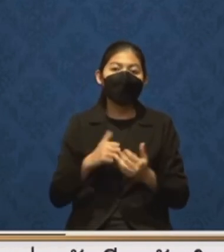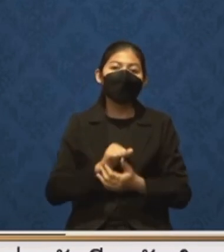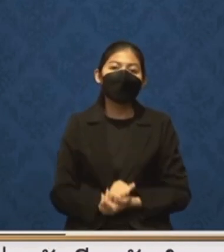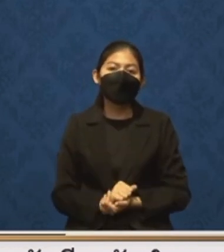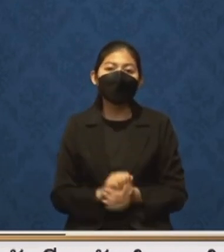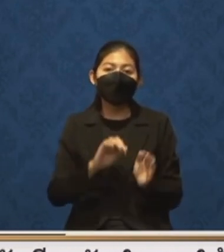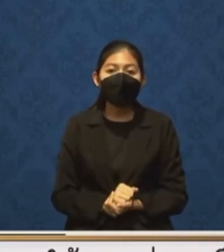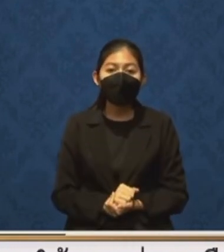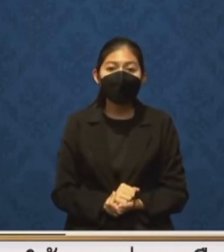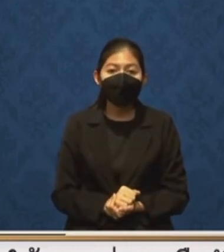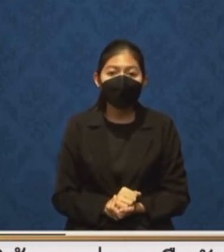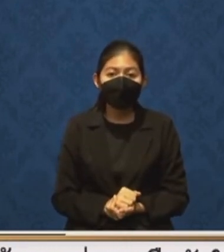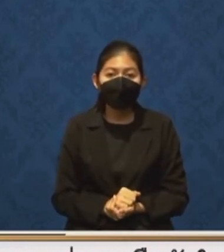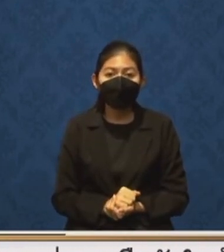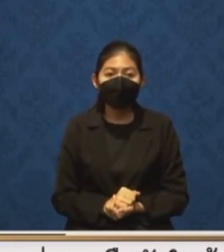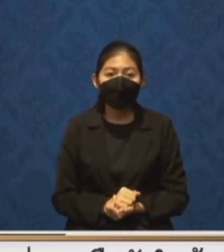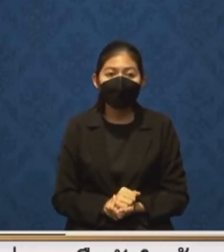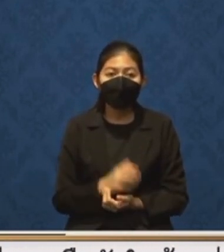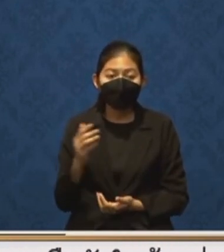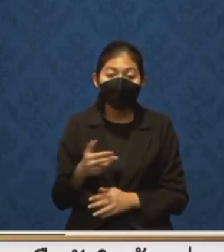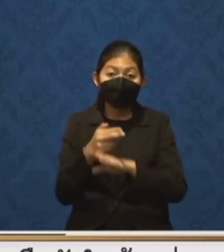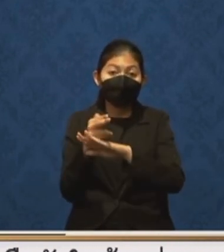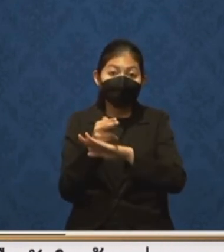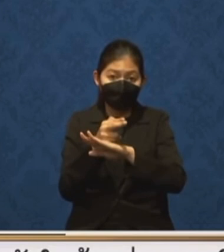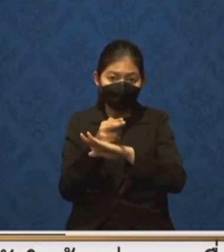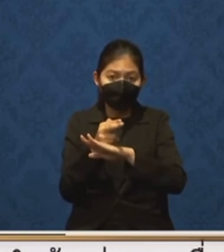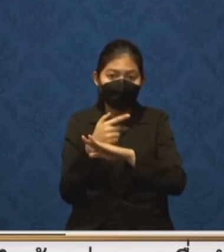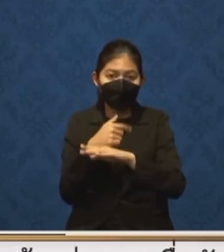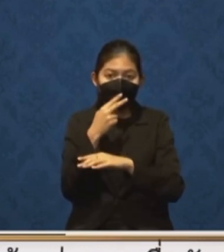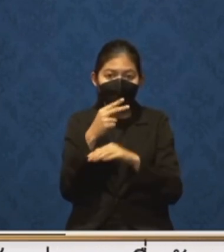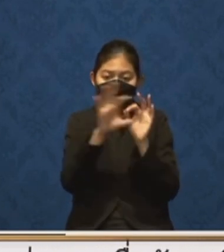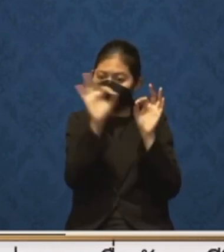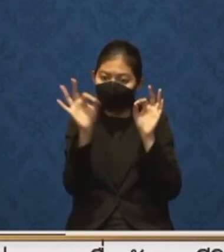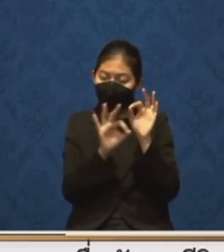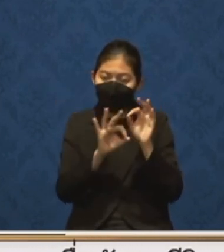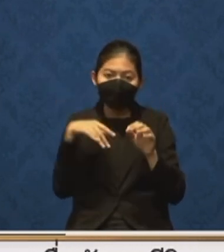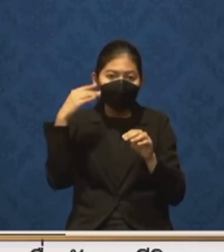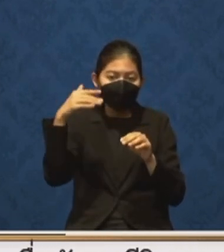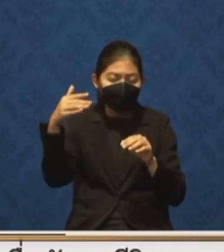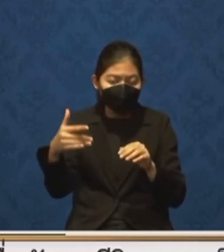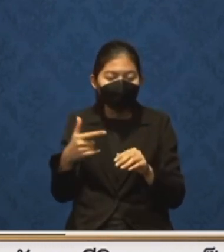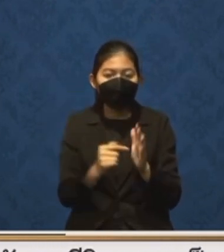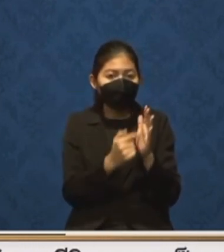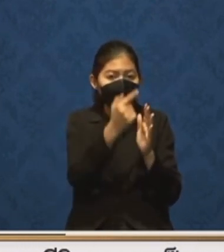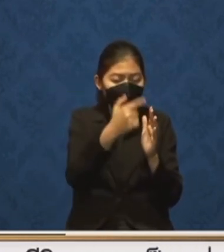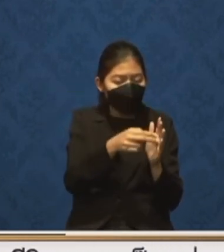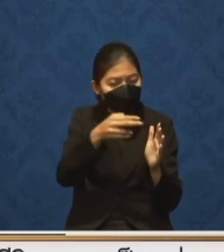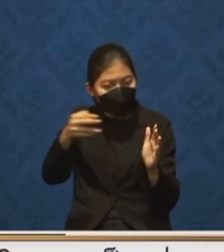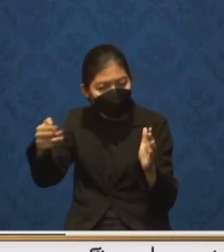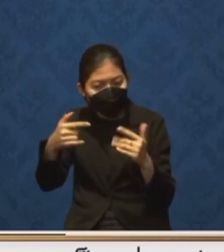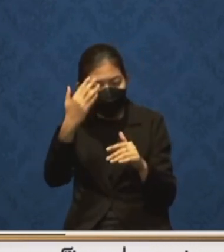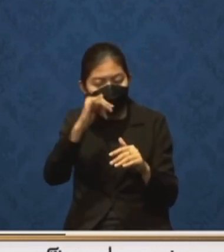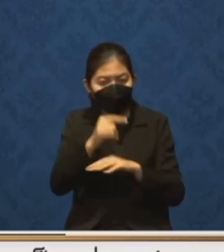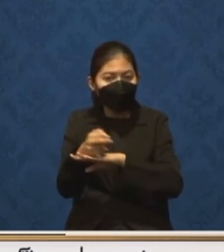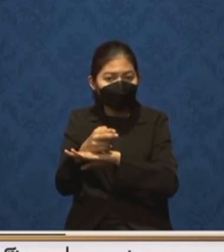การผมพูดเน